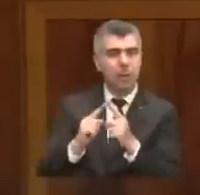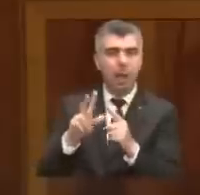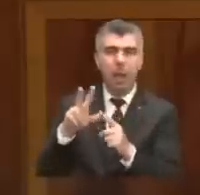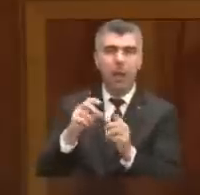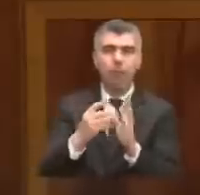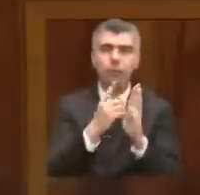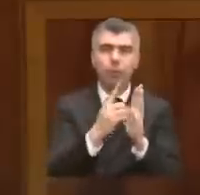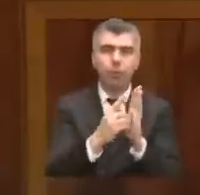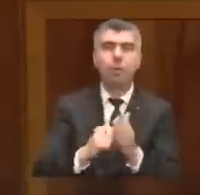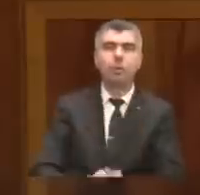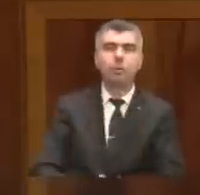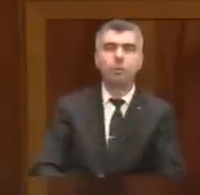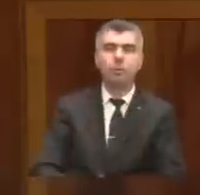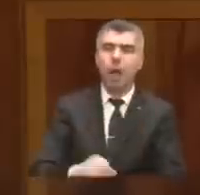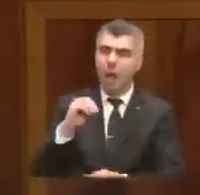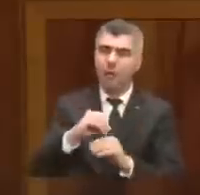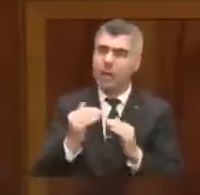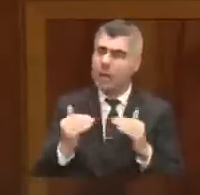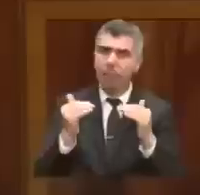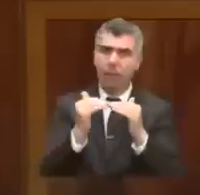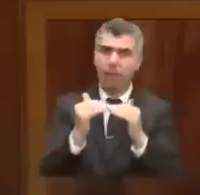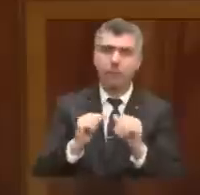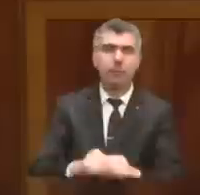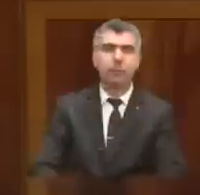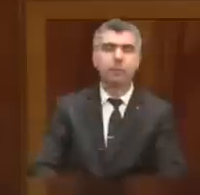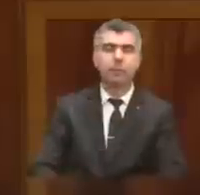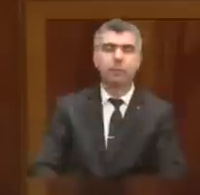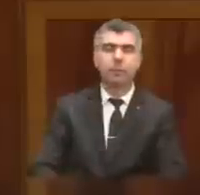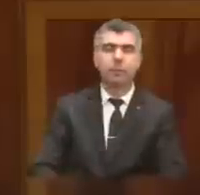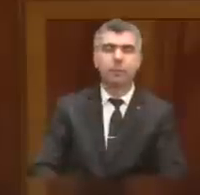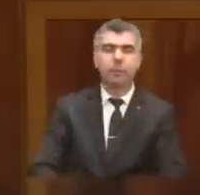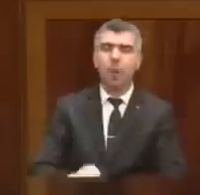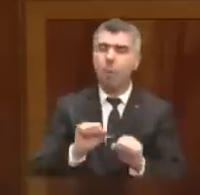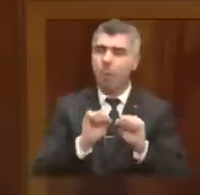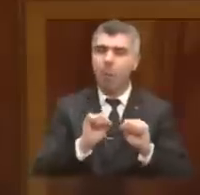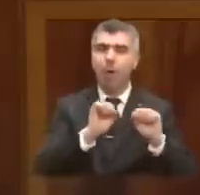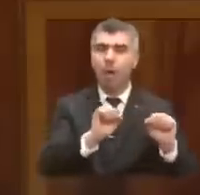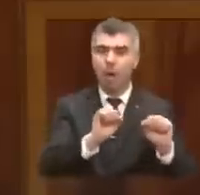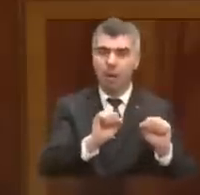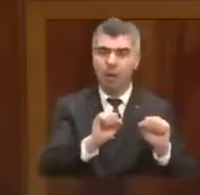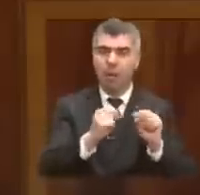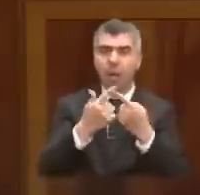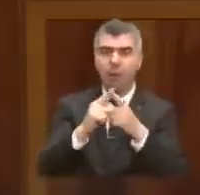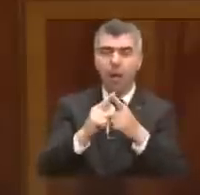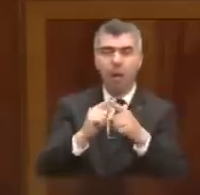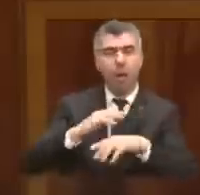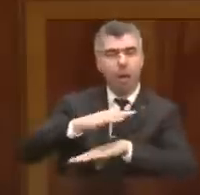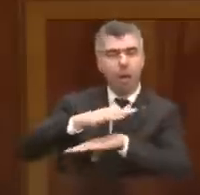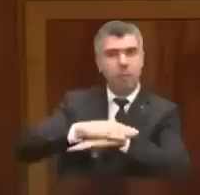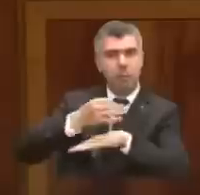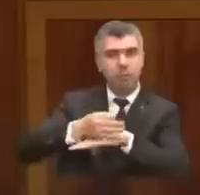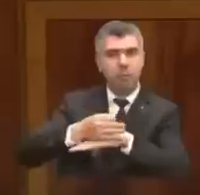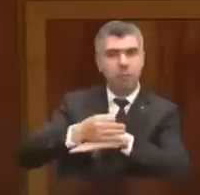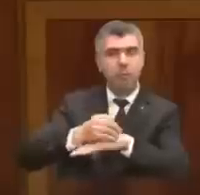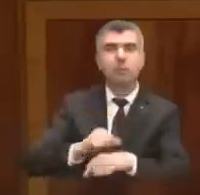الدستورية. وفي نفس الوقت واجهنا بكثير من